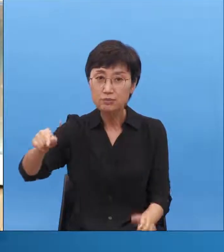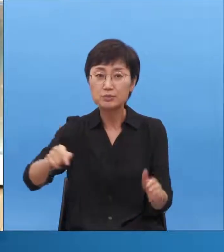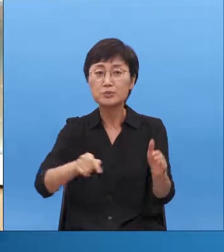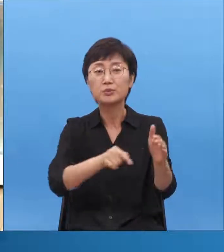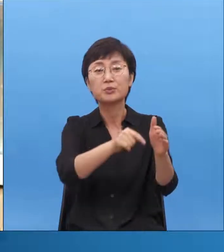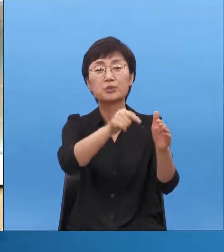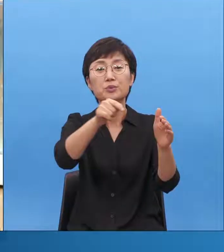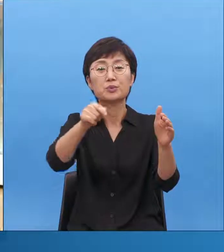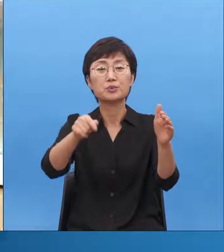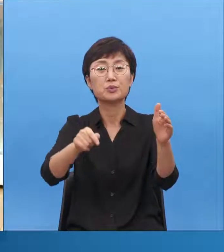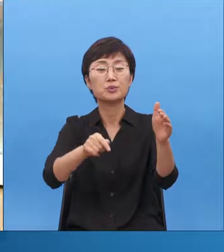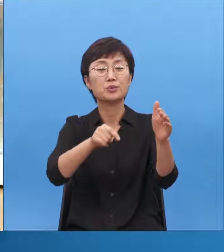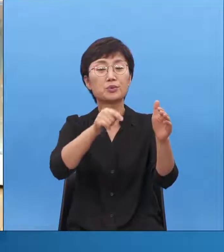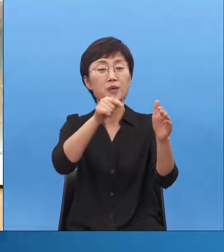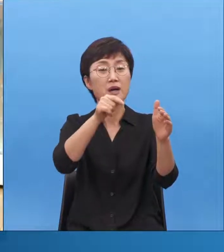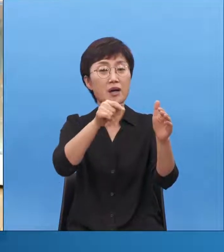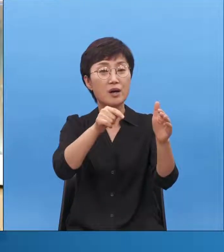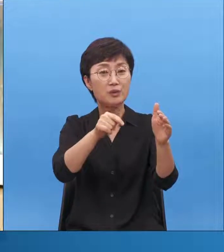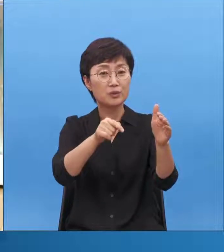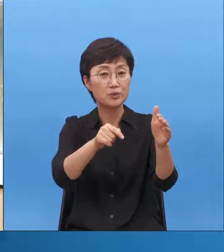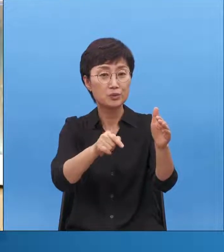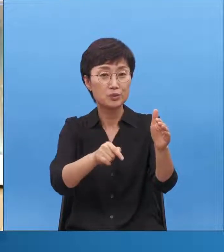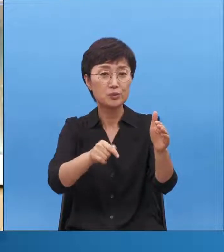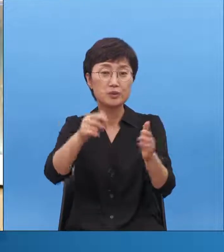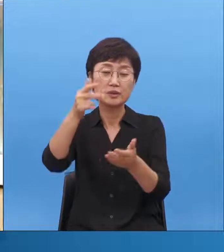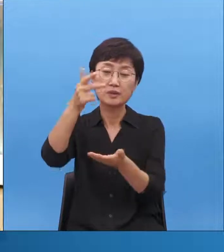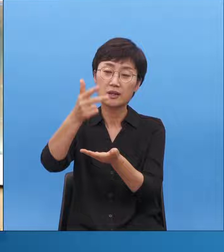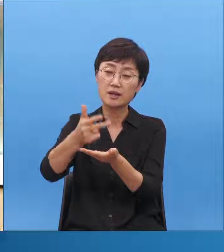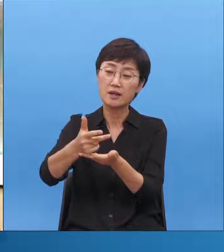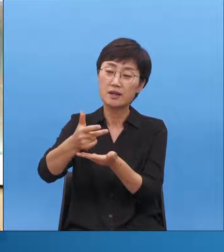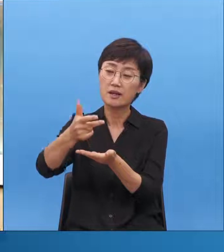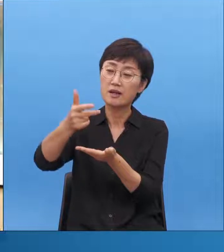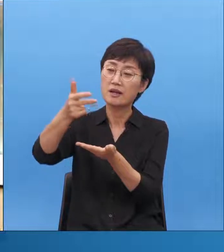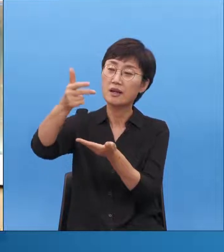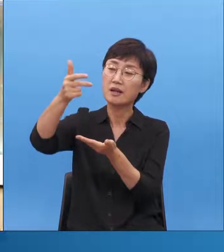그 소리 가운데